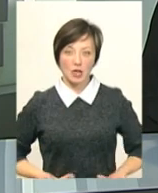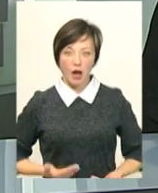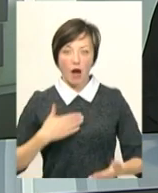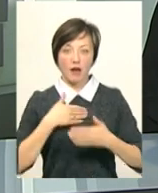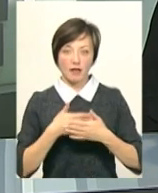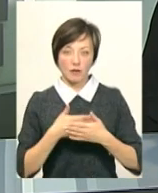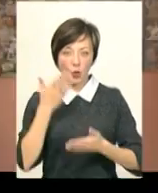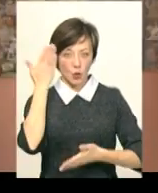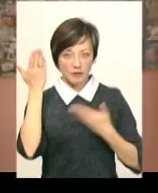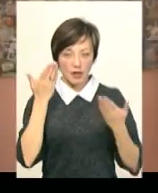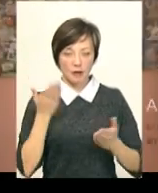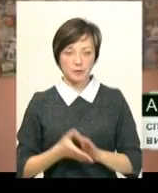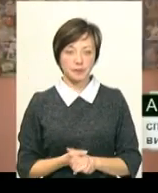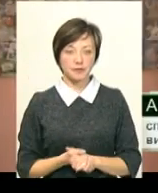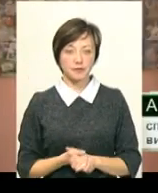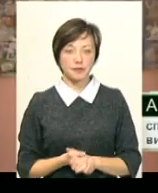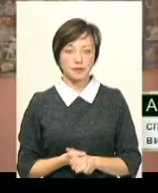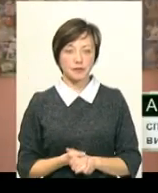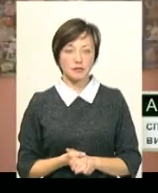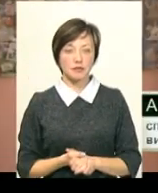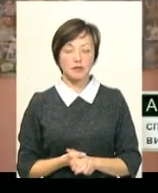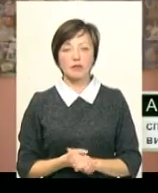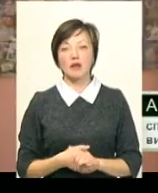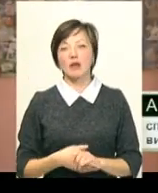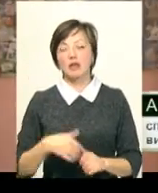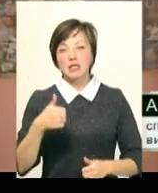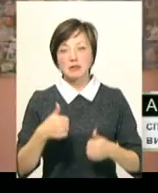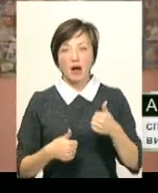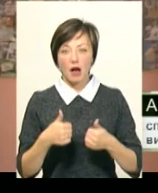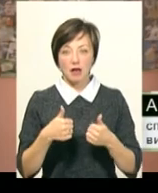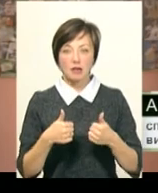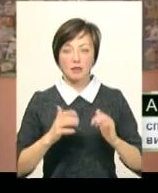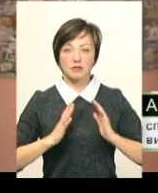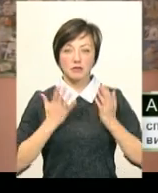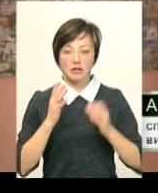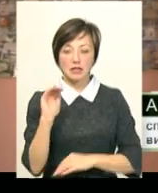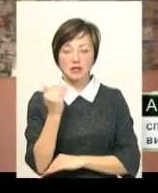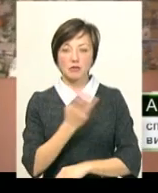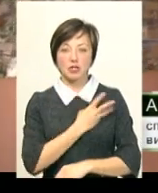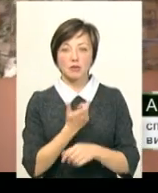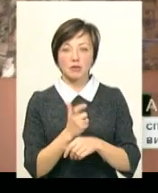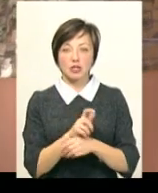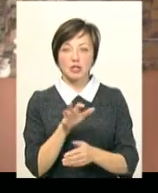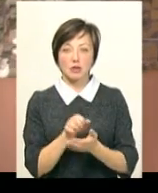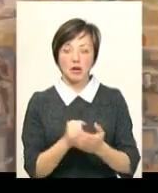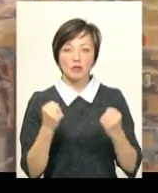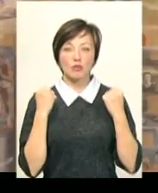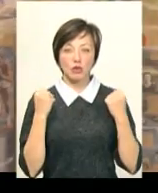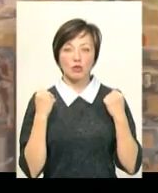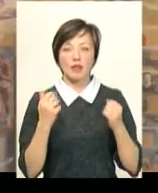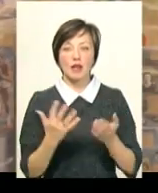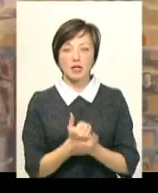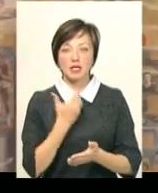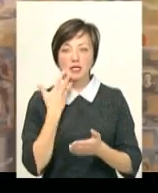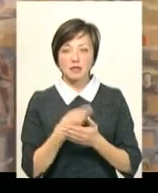дозвілля. Змагання, вони підносять дитині бажання більше займатися спортом, знайти